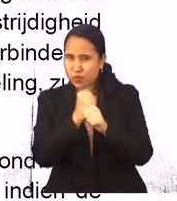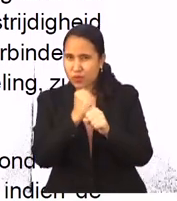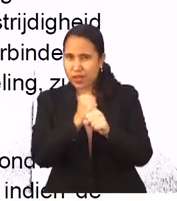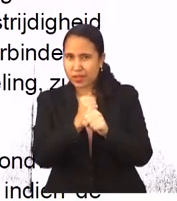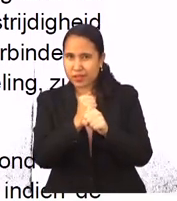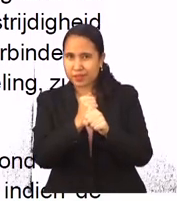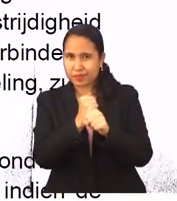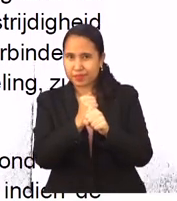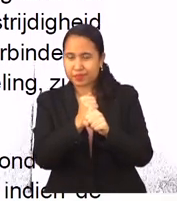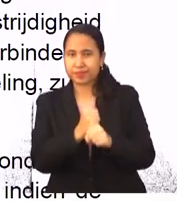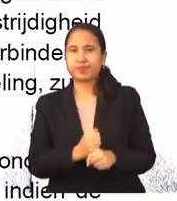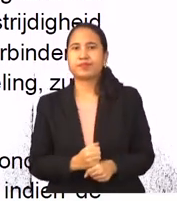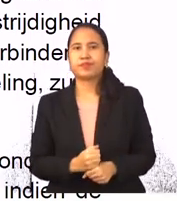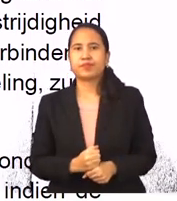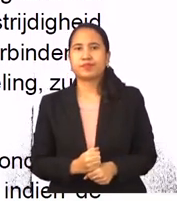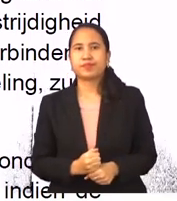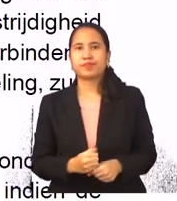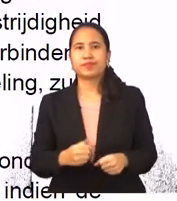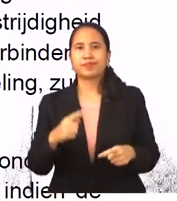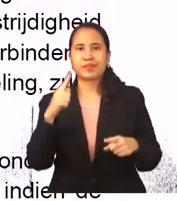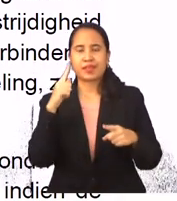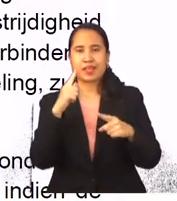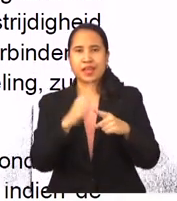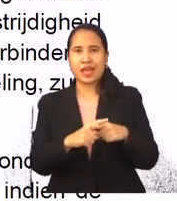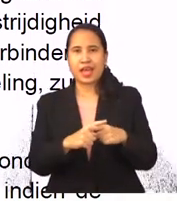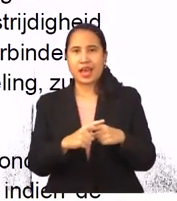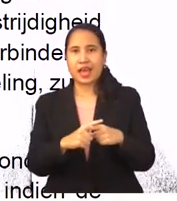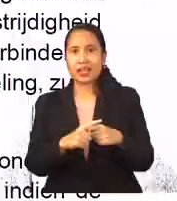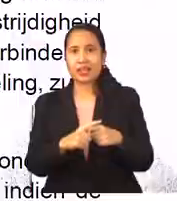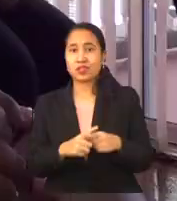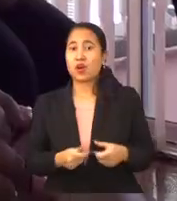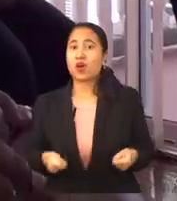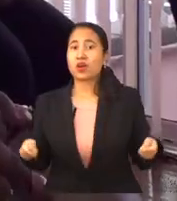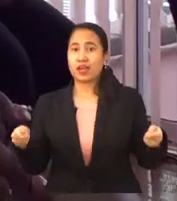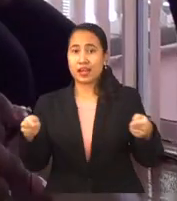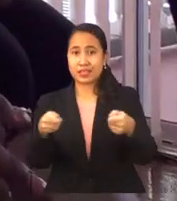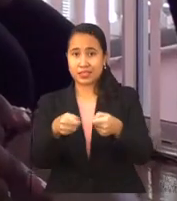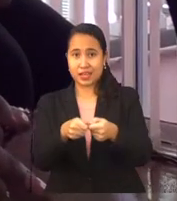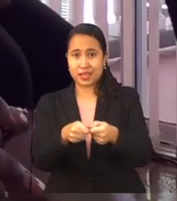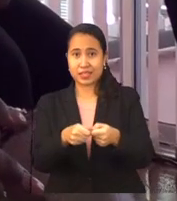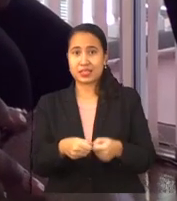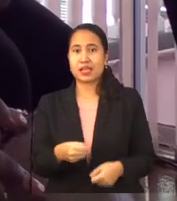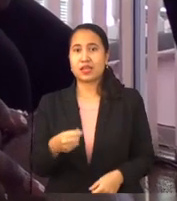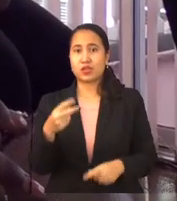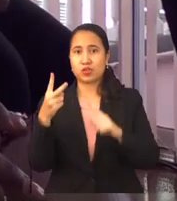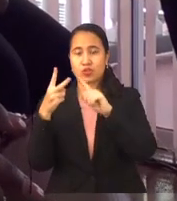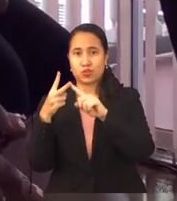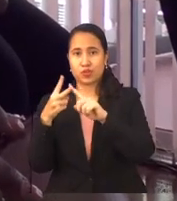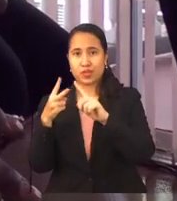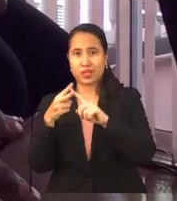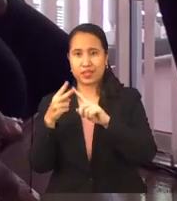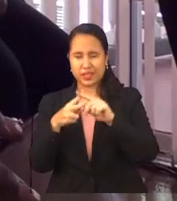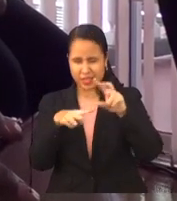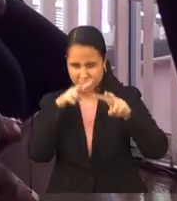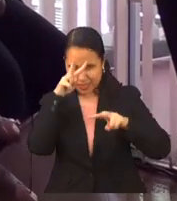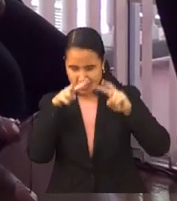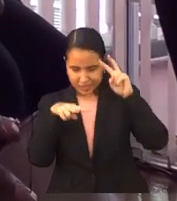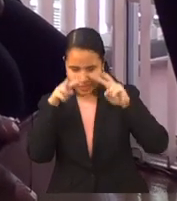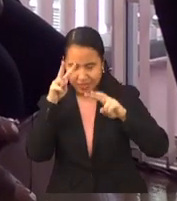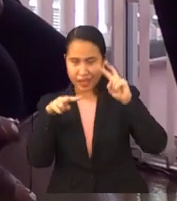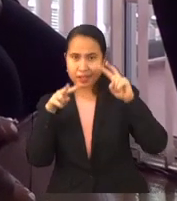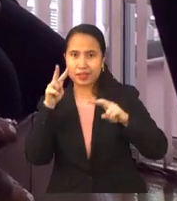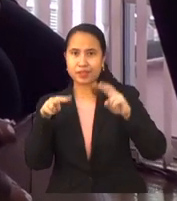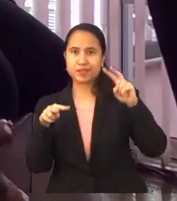andere mogendheden en met volkenrechtelijke organisaties, en b. het beoordelen van de verenigbaarheid